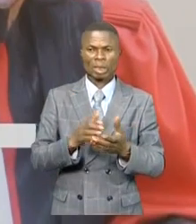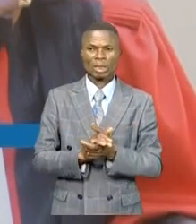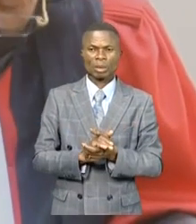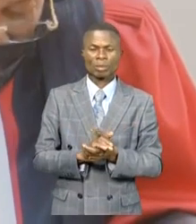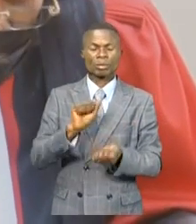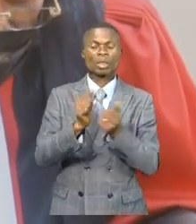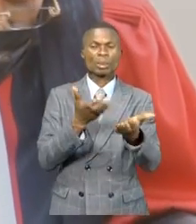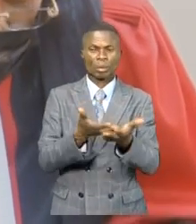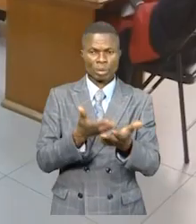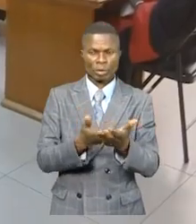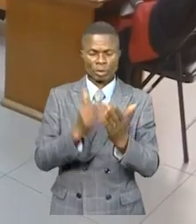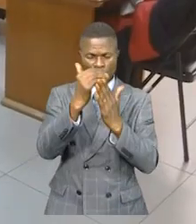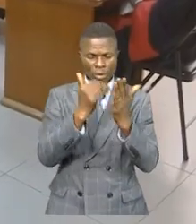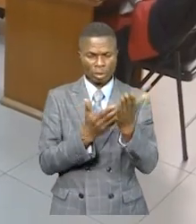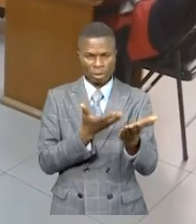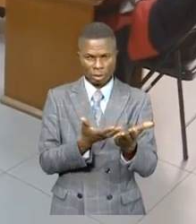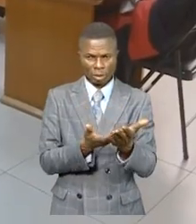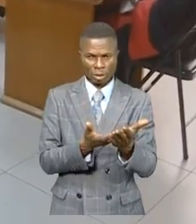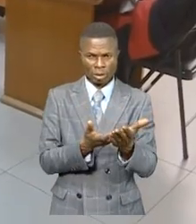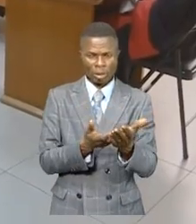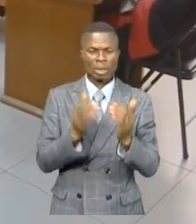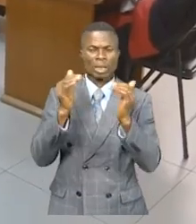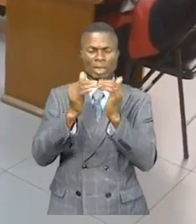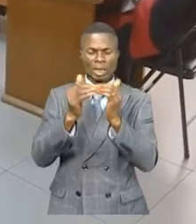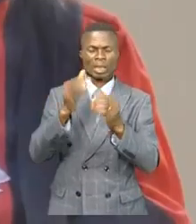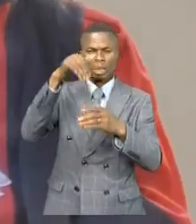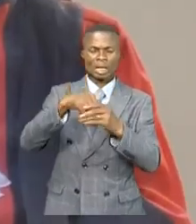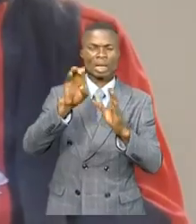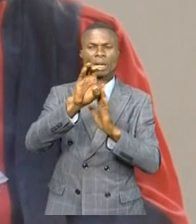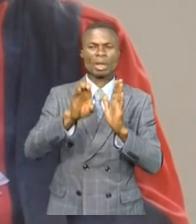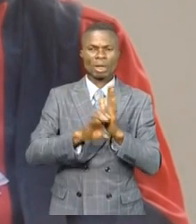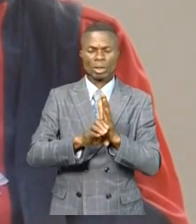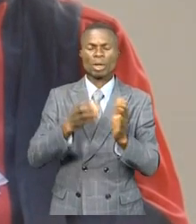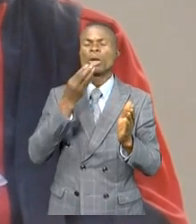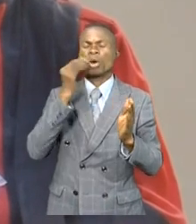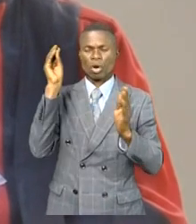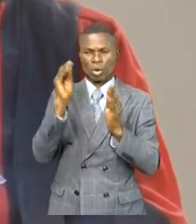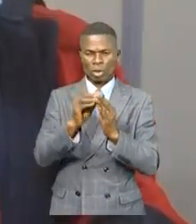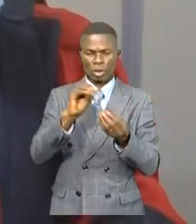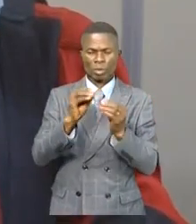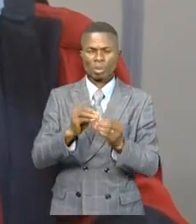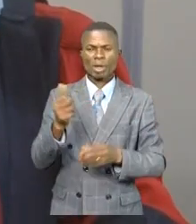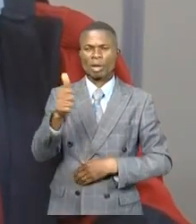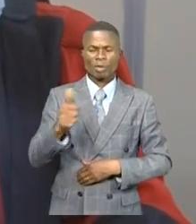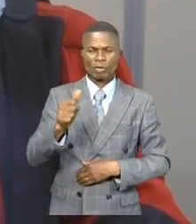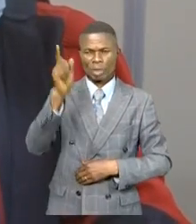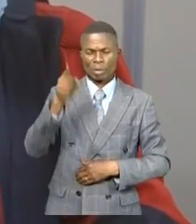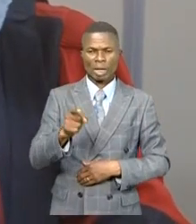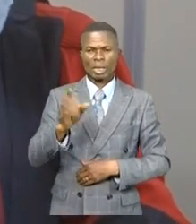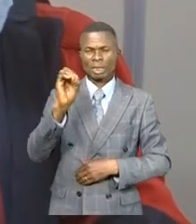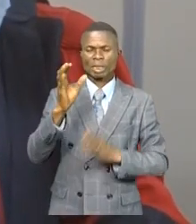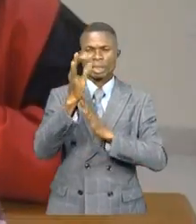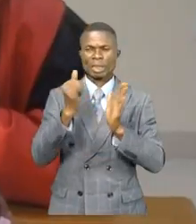déclare compétente, déclare conforme à la Constitution les ordonnances numéro 21/16